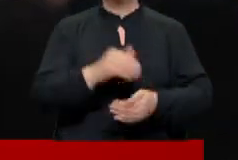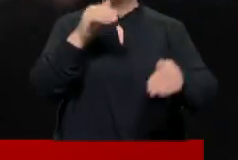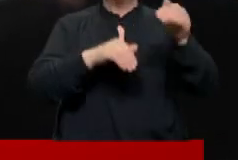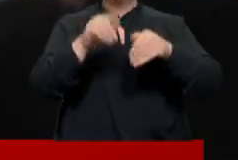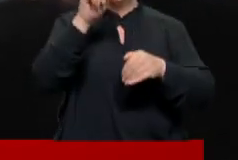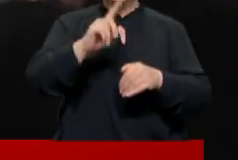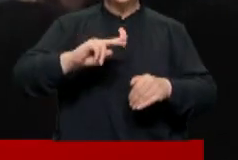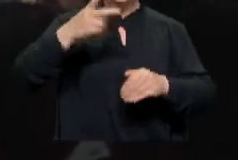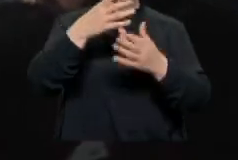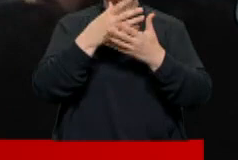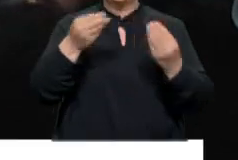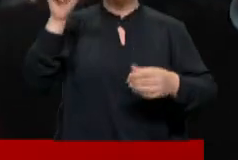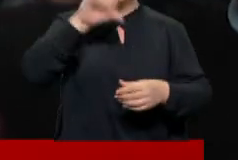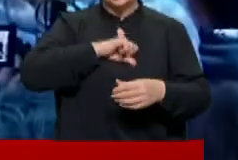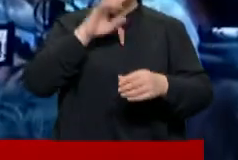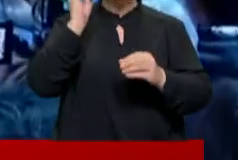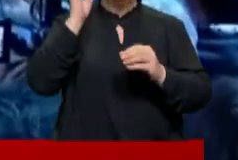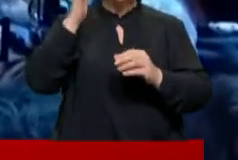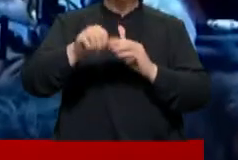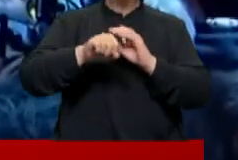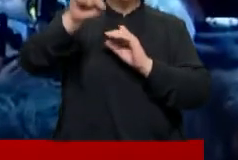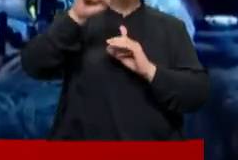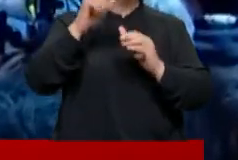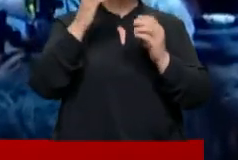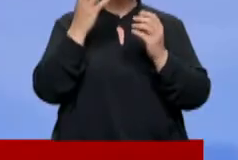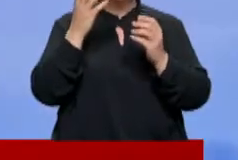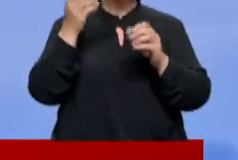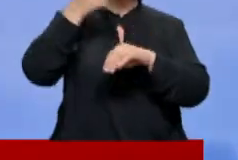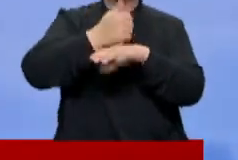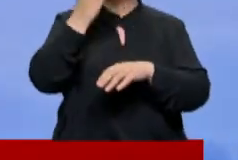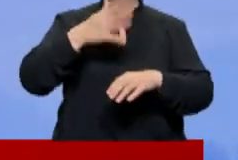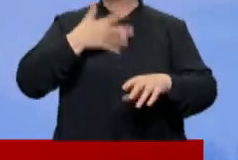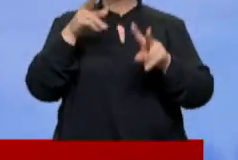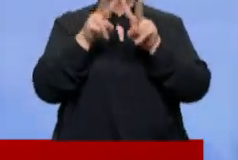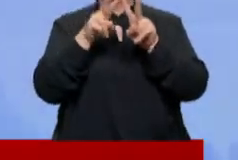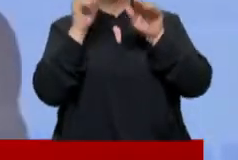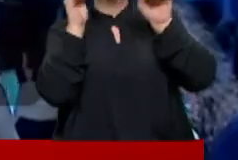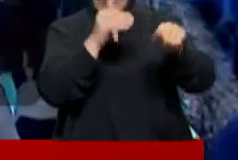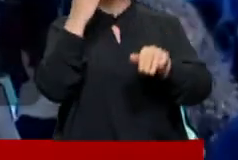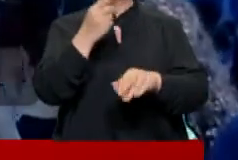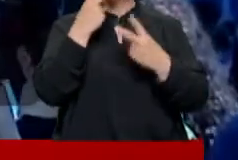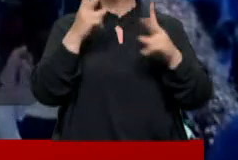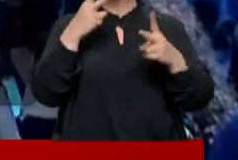Seçimin ilk turunu kaybeden ve aşırı sağın iktidara gelmesini istemeyen adaylar Macron'a desteklerini açıkladı.